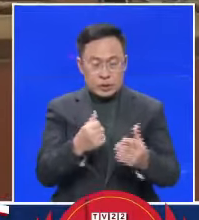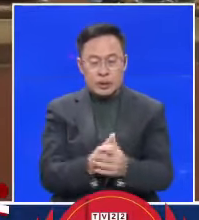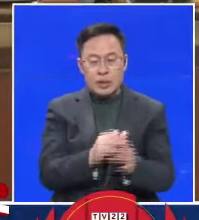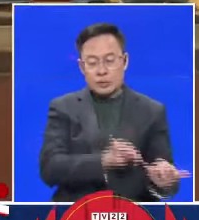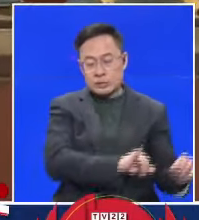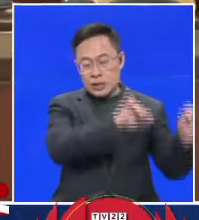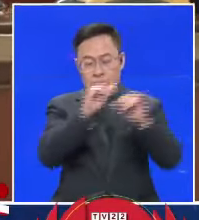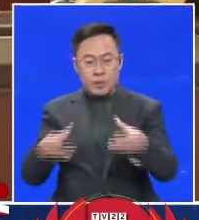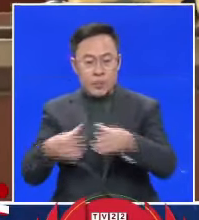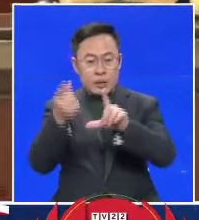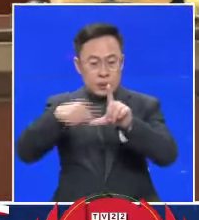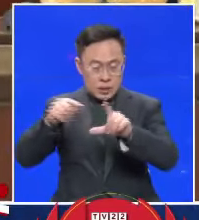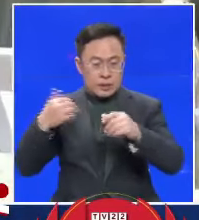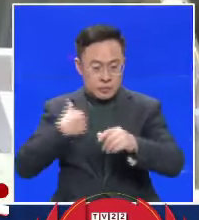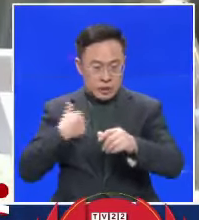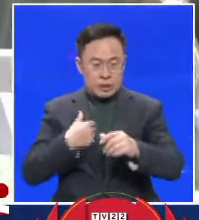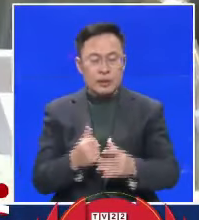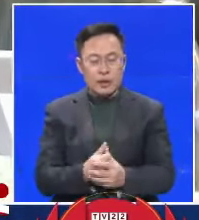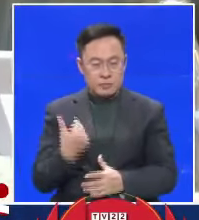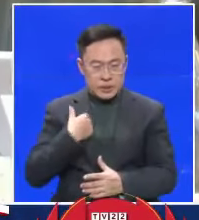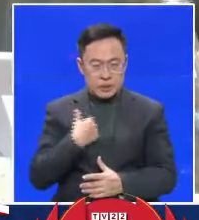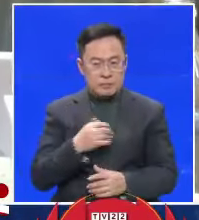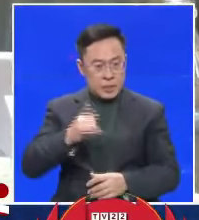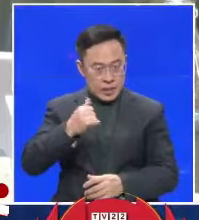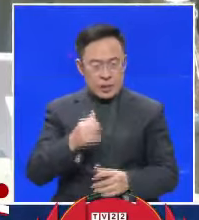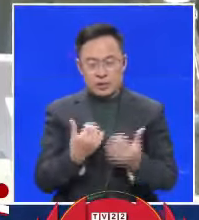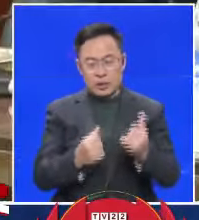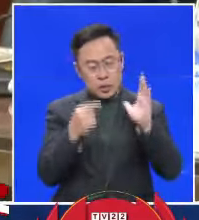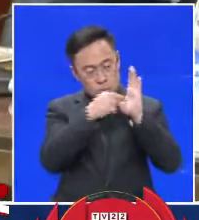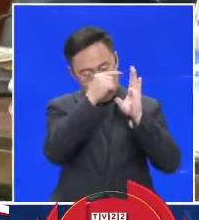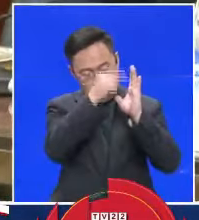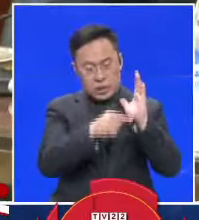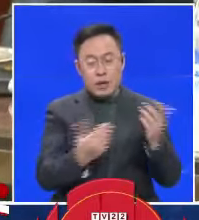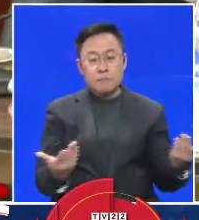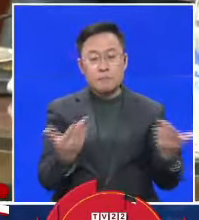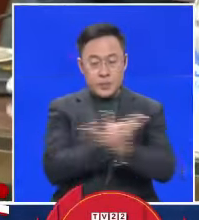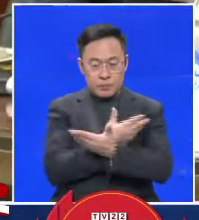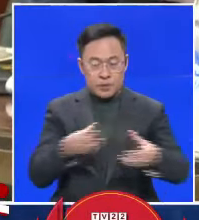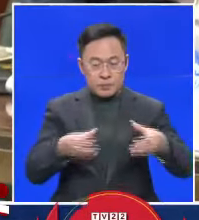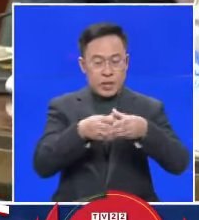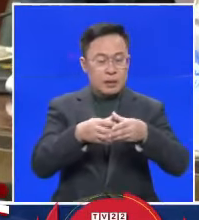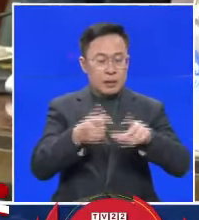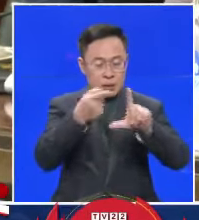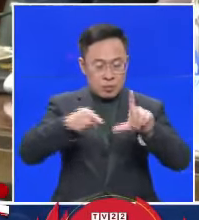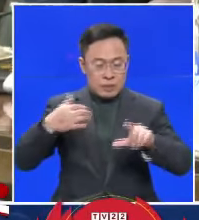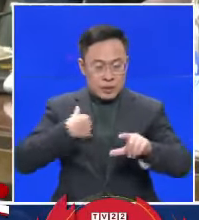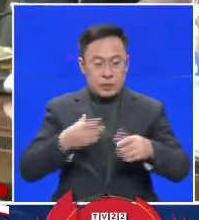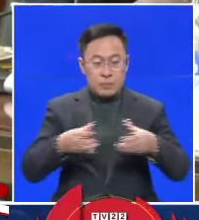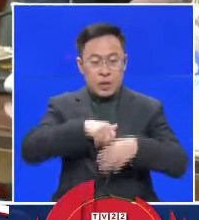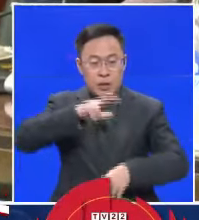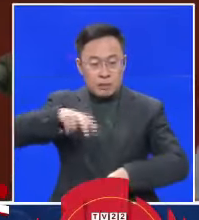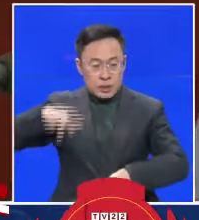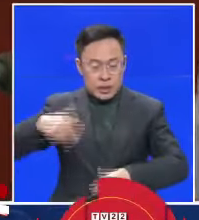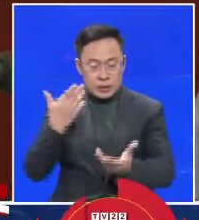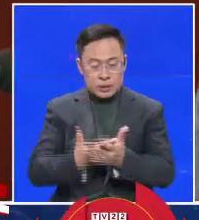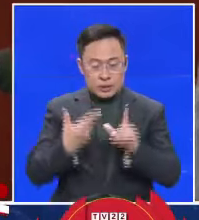ย้ายสังกัดไปก้าวไกลแล้ว ไปสวมเสื้อก้าวไกลกันหลายพื้นที่แล้วนะ เพราะฉะนั้นถ้าเพื่อไทยไม่ขยับหรือขยับได้ไม่แรงเงินหมื่นยัง